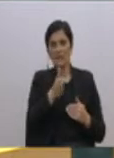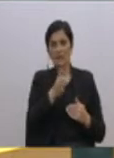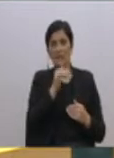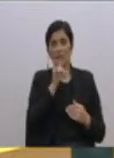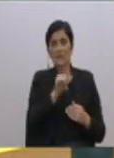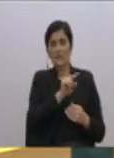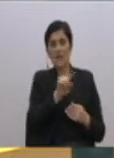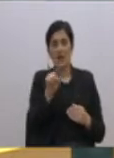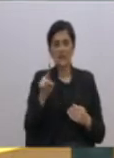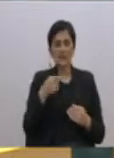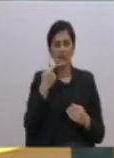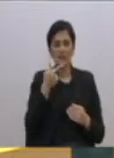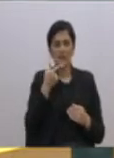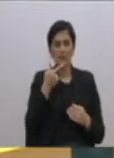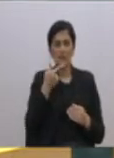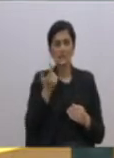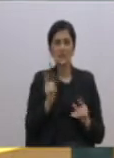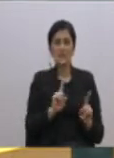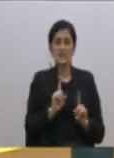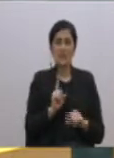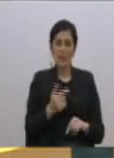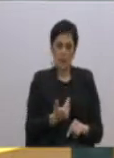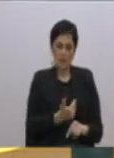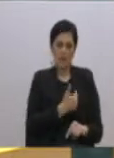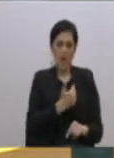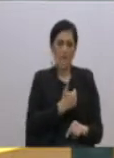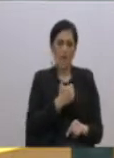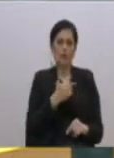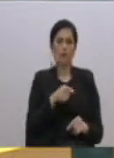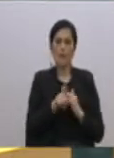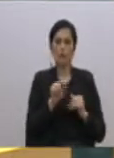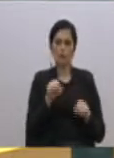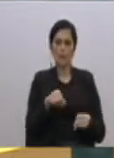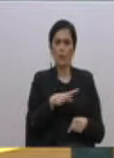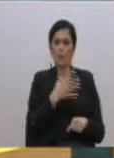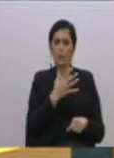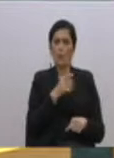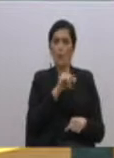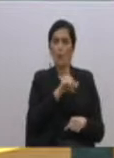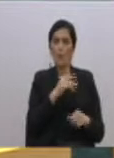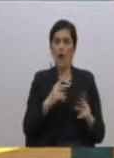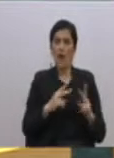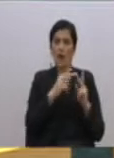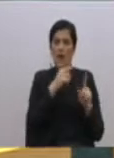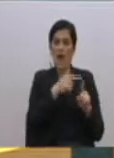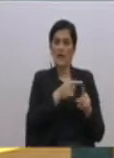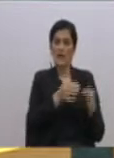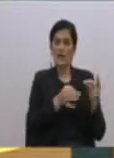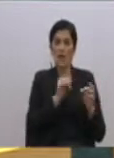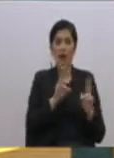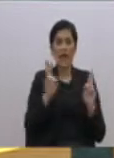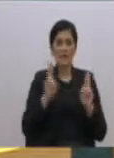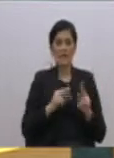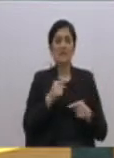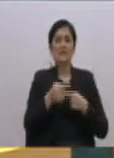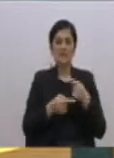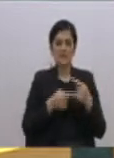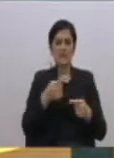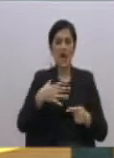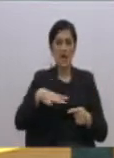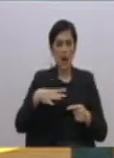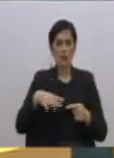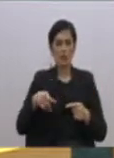ვერ იტყვის იმას, რომ რამე ნებაყოფლობითობის საფუძველი, რომელიც შეიძლება ყოფ თავის დროზე ეკლესიურ სასამართლოებში ან ტრადიციულ ქართულ